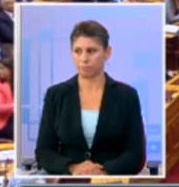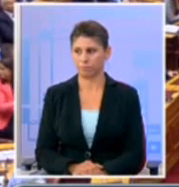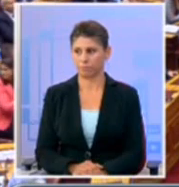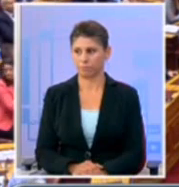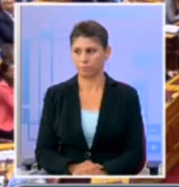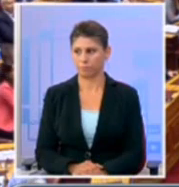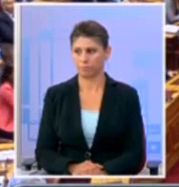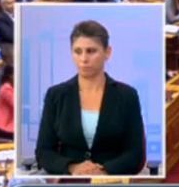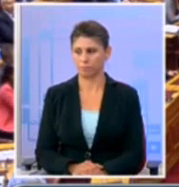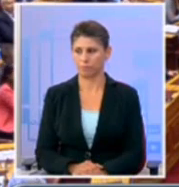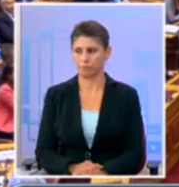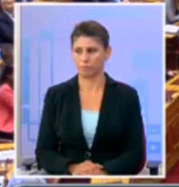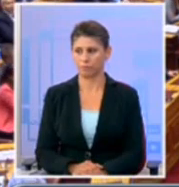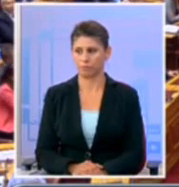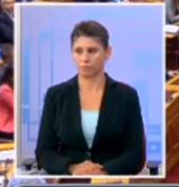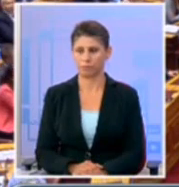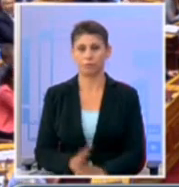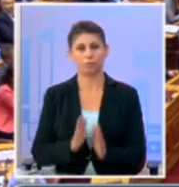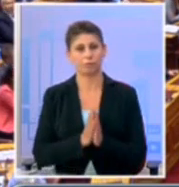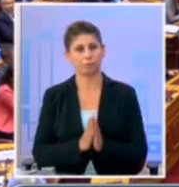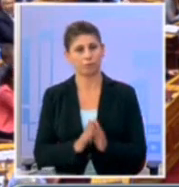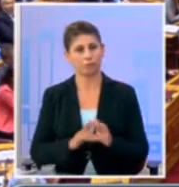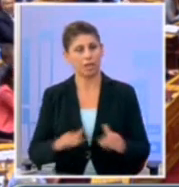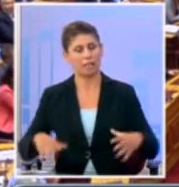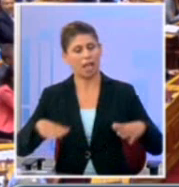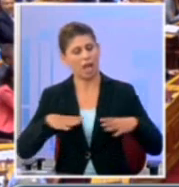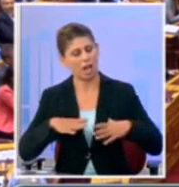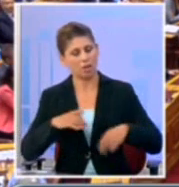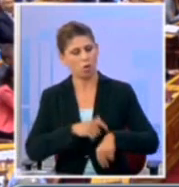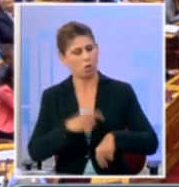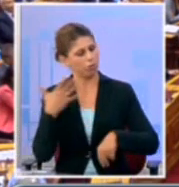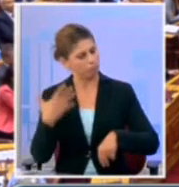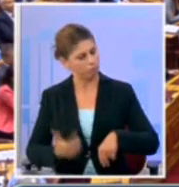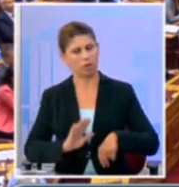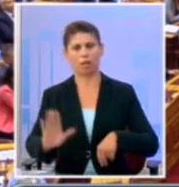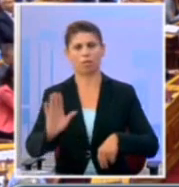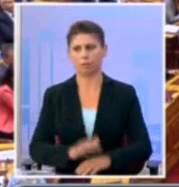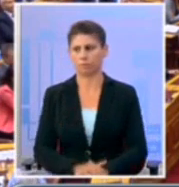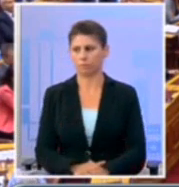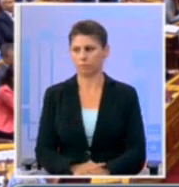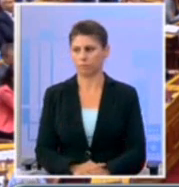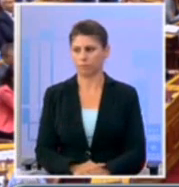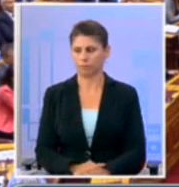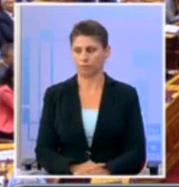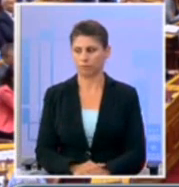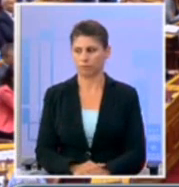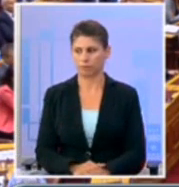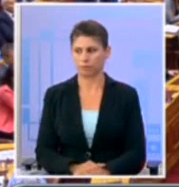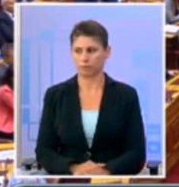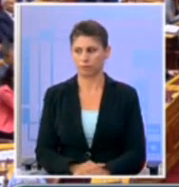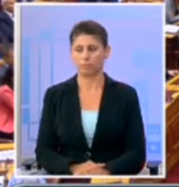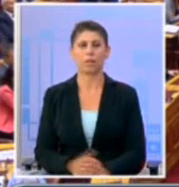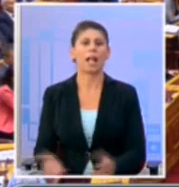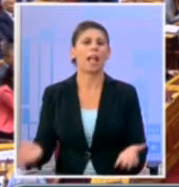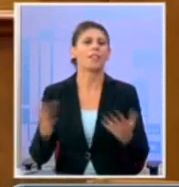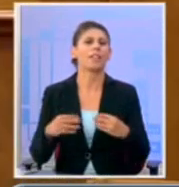Παρακαλώ, κύριε Τσακαλώτο, ολοκληρώστε. Έχετε άνεση χρόνου. Λοιπόν, έχετε άνεση χρόνου. Νομίζω εξήγησα. Δεν υπάρχει